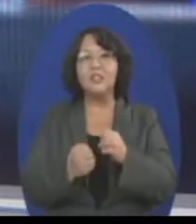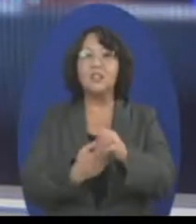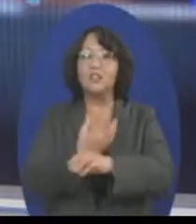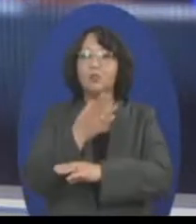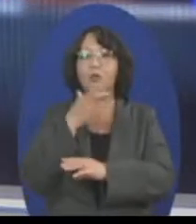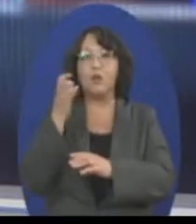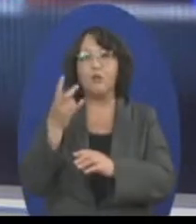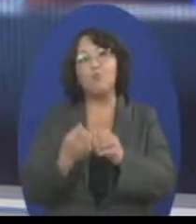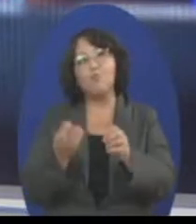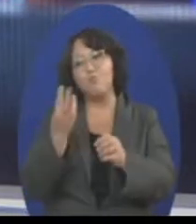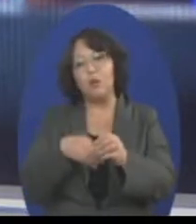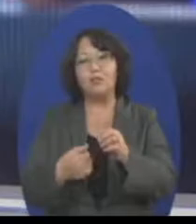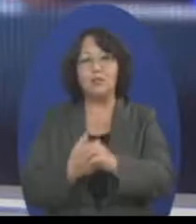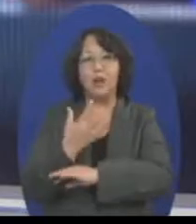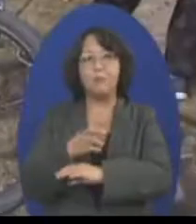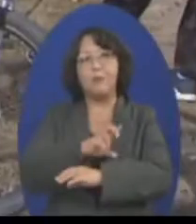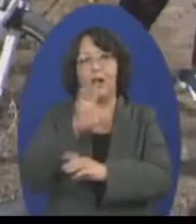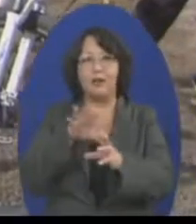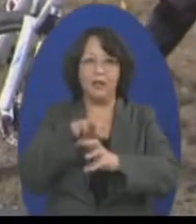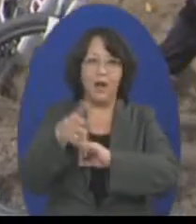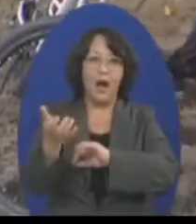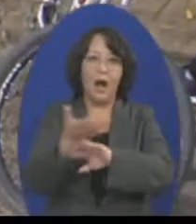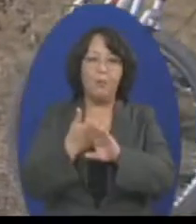дэлхийг хамгаалахыг бусдаа уриаллаа.